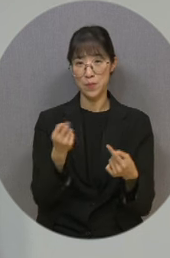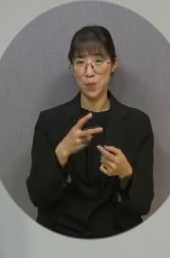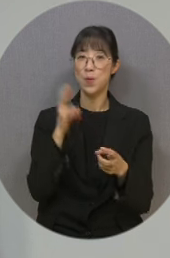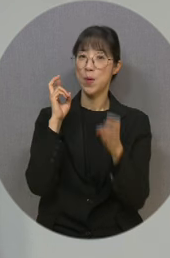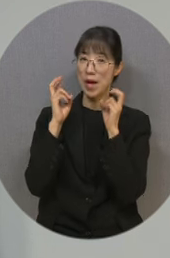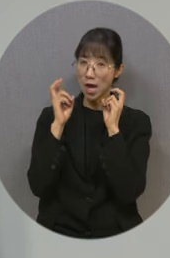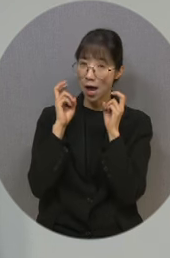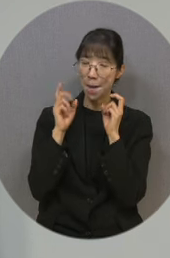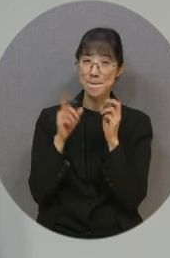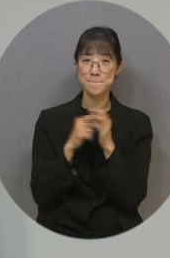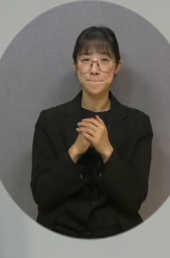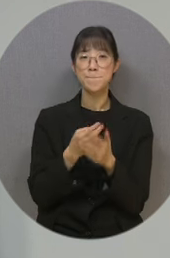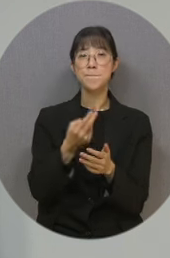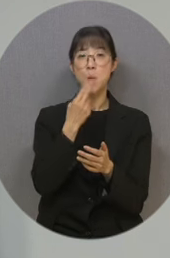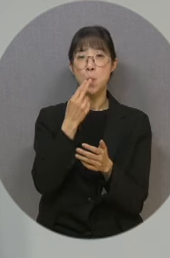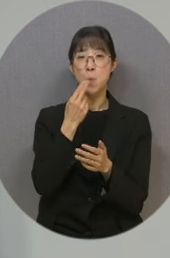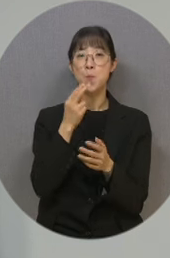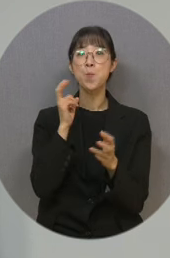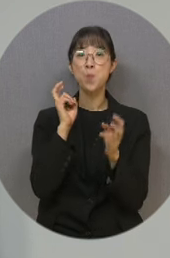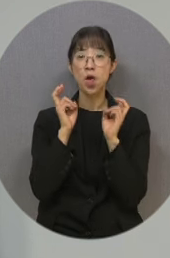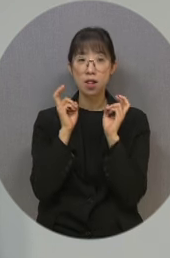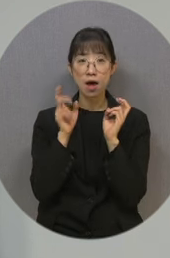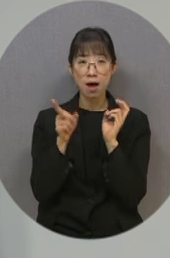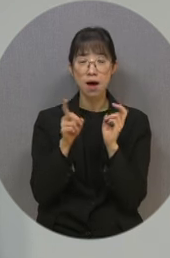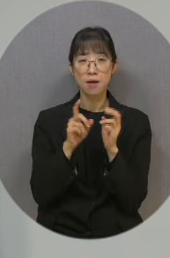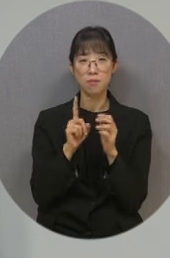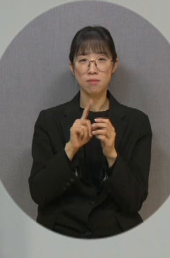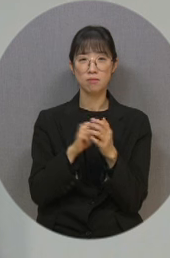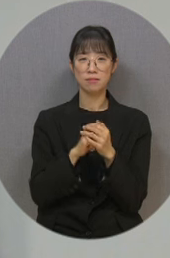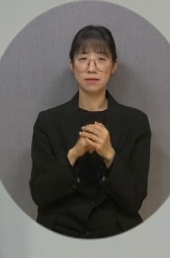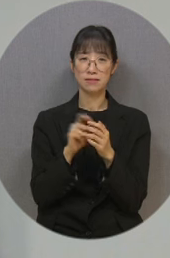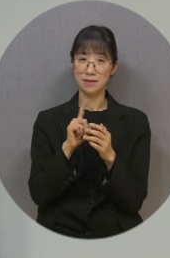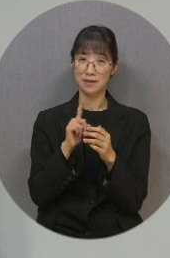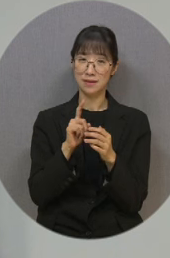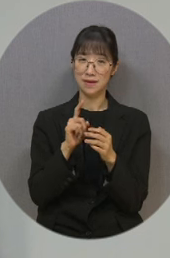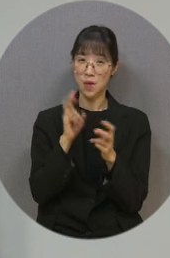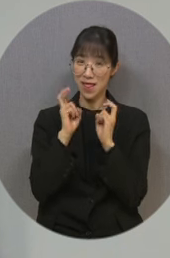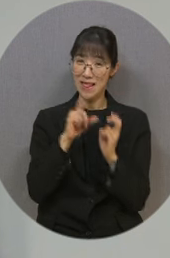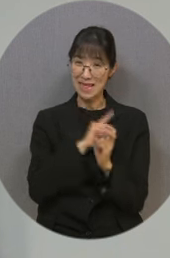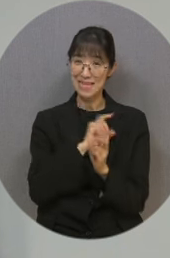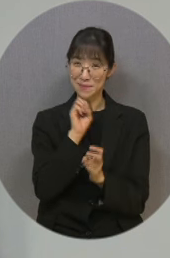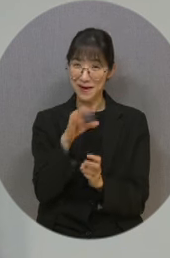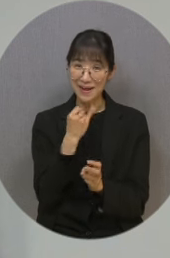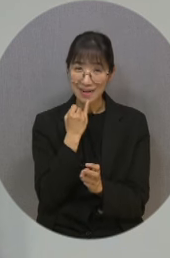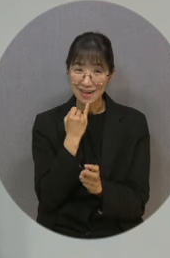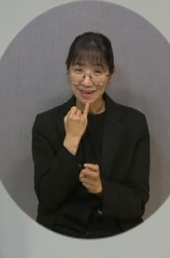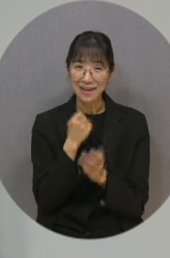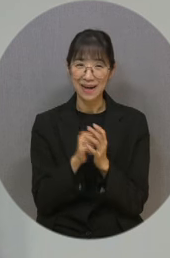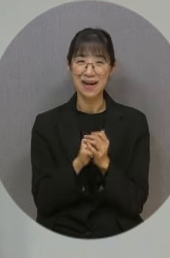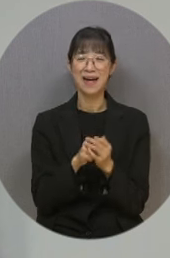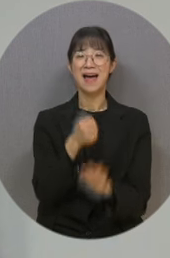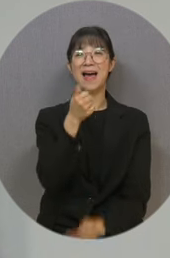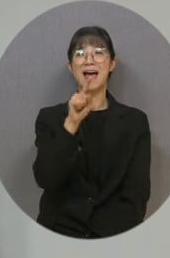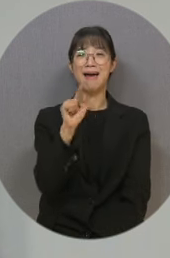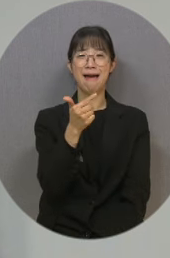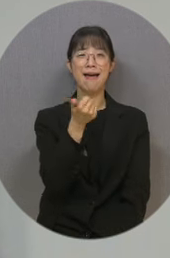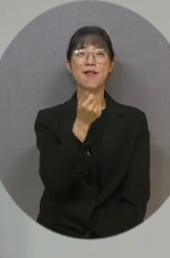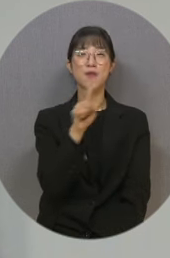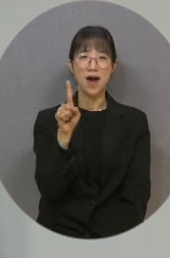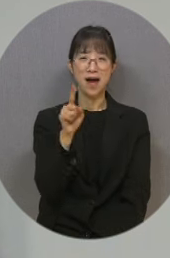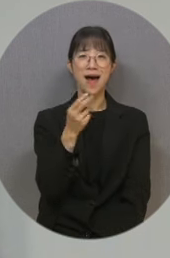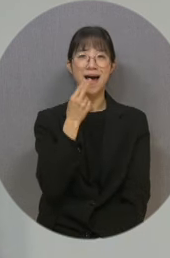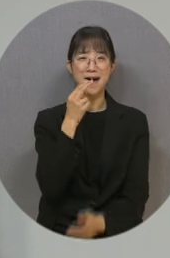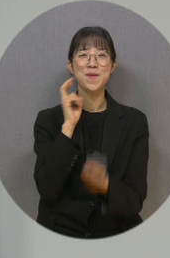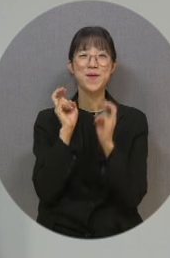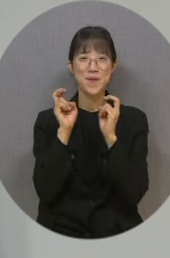경우는이 보험사 같은 경우는 특정한 그 업체를 얘기를 해도 되겠습니까 예 한화생명에서